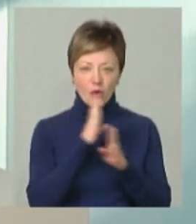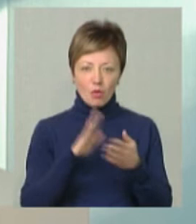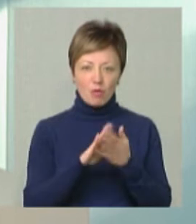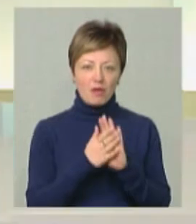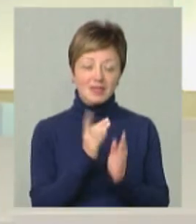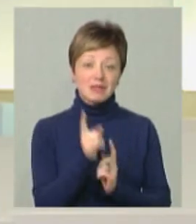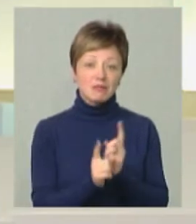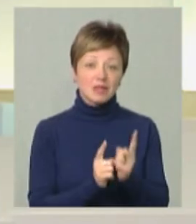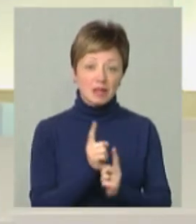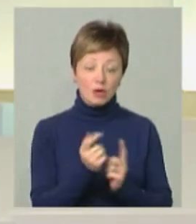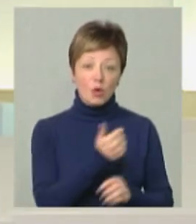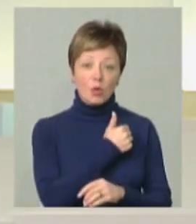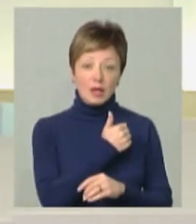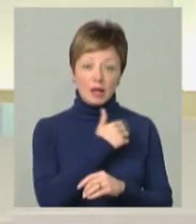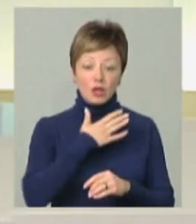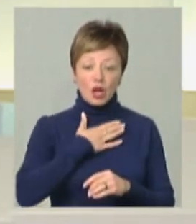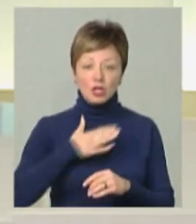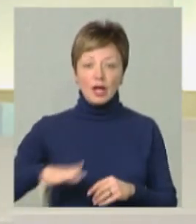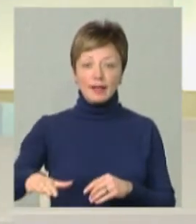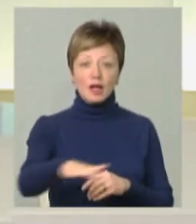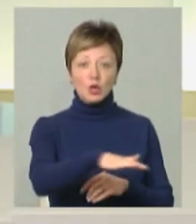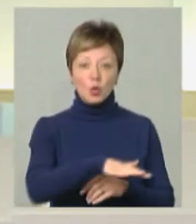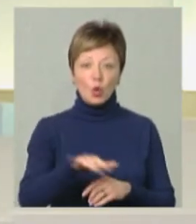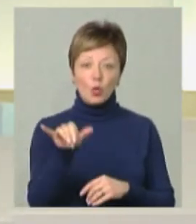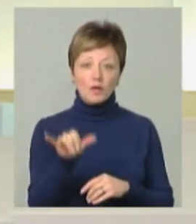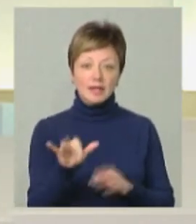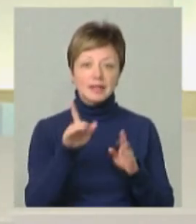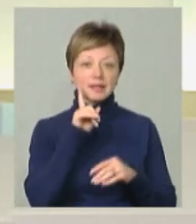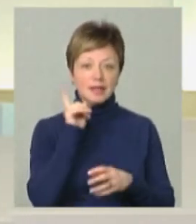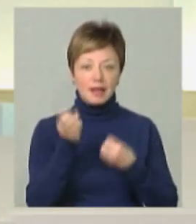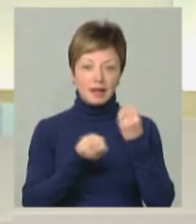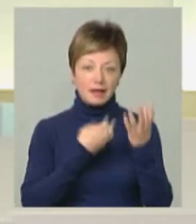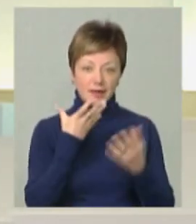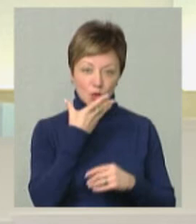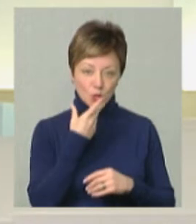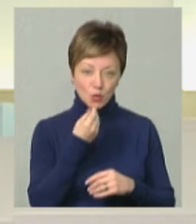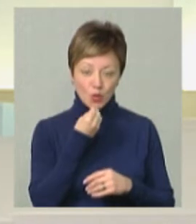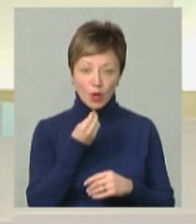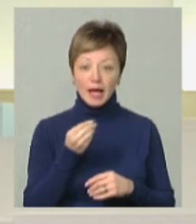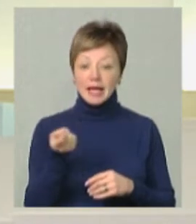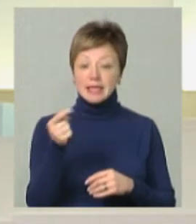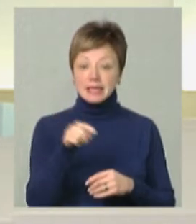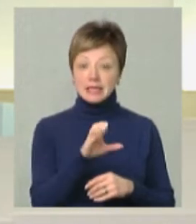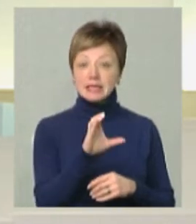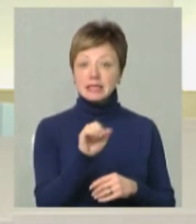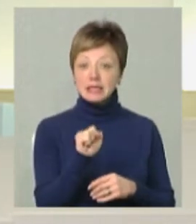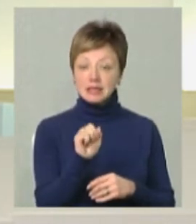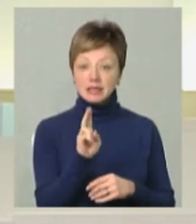змінилися, і хотілося б, аби наша територія університету була не тільки зеленою, але й квіточою. І ті сакури, які